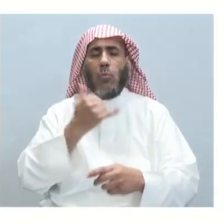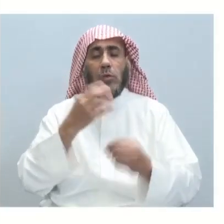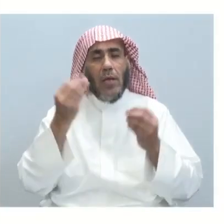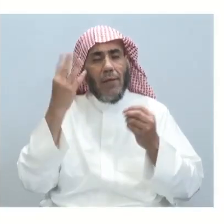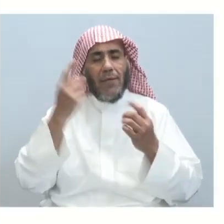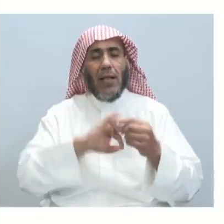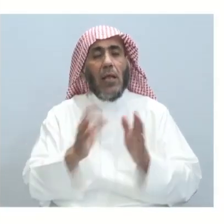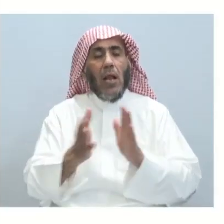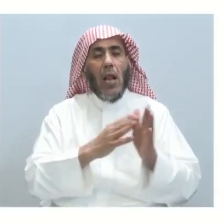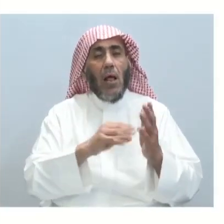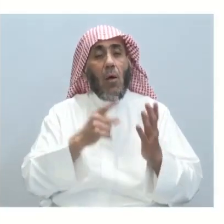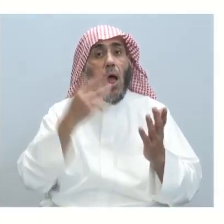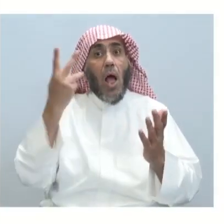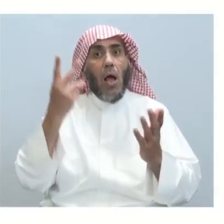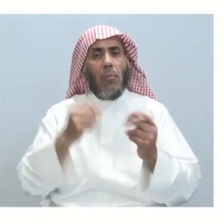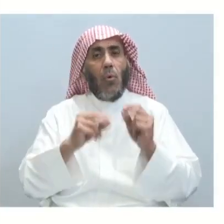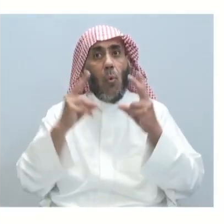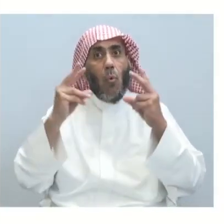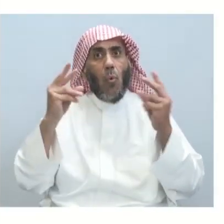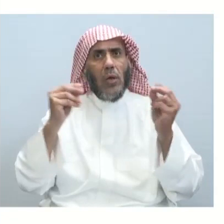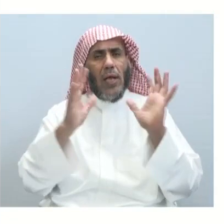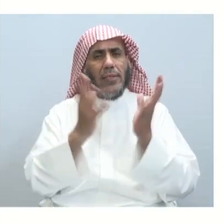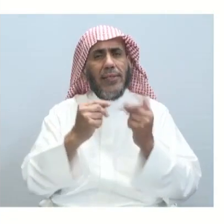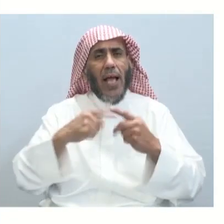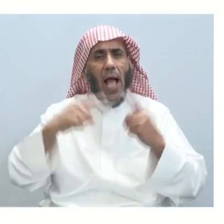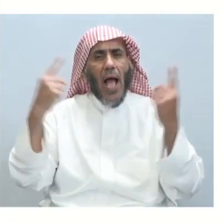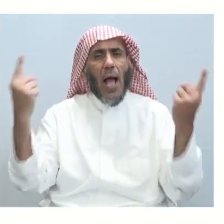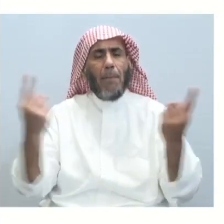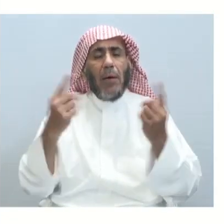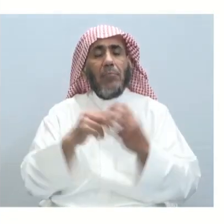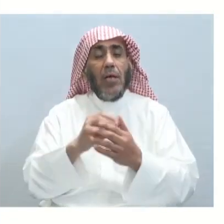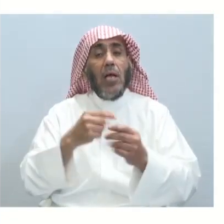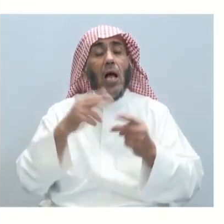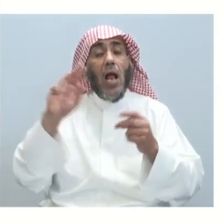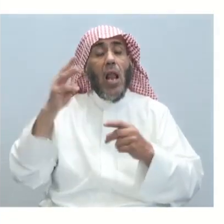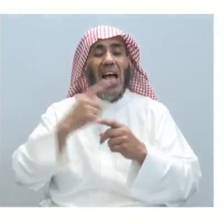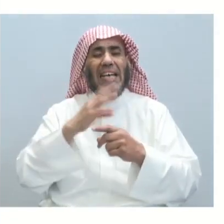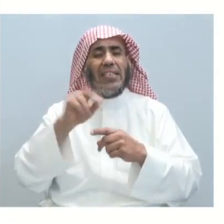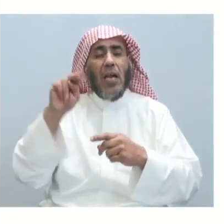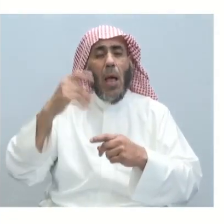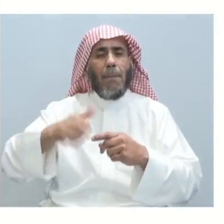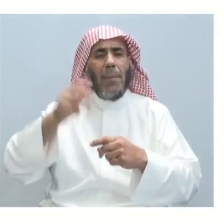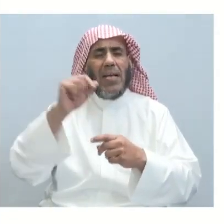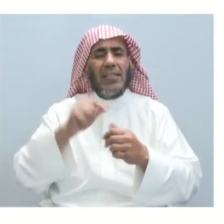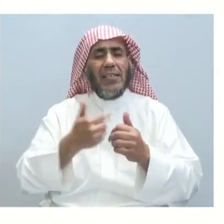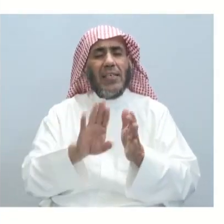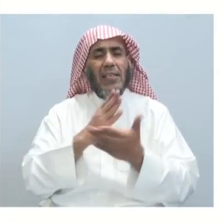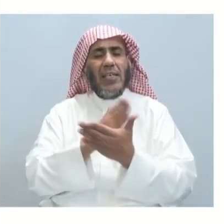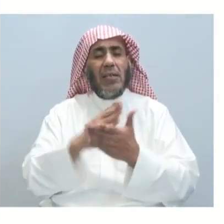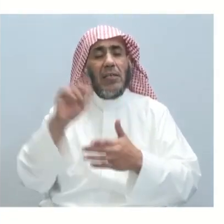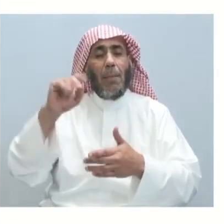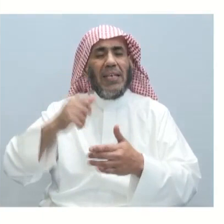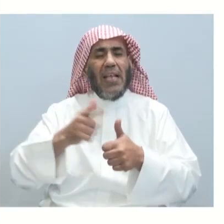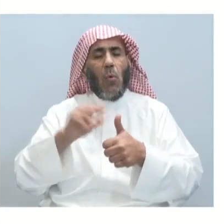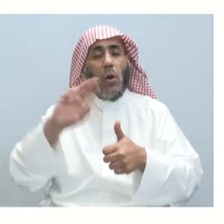هنا ملامح عامه عن النثر العباسي بدايه يعد العصر العباسي الاول من ازهى العصور تذكرون تقسيم عصر العباسي الاول وعصر